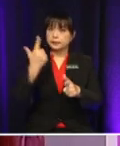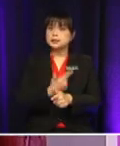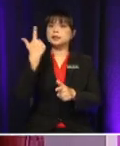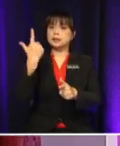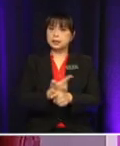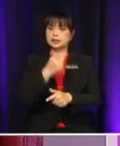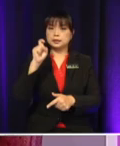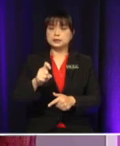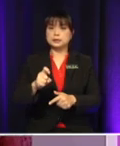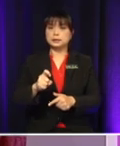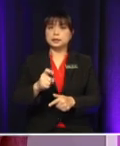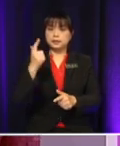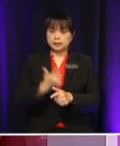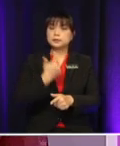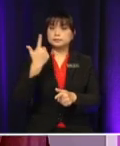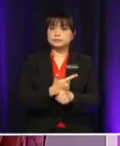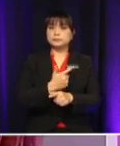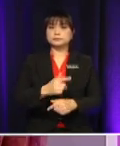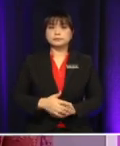tak ada laluan pendek